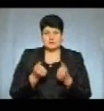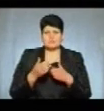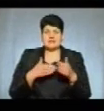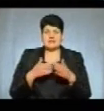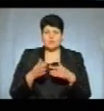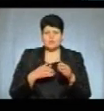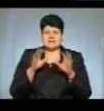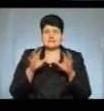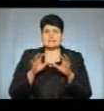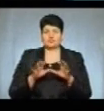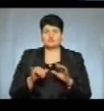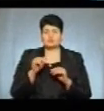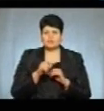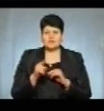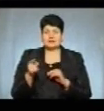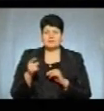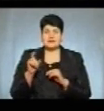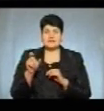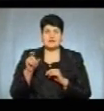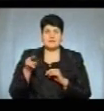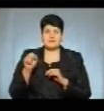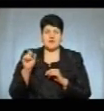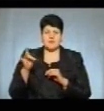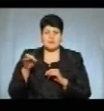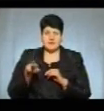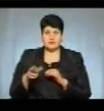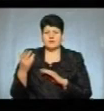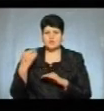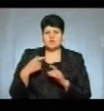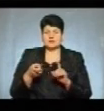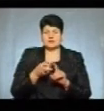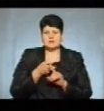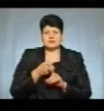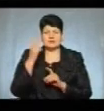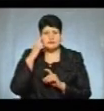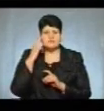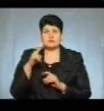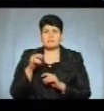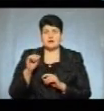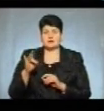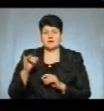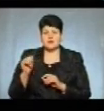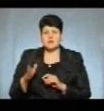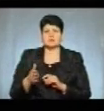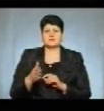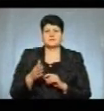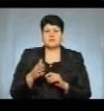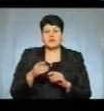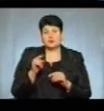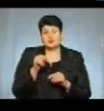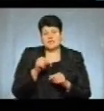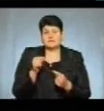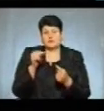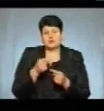руки статут, і тоді Тернопільська єпархія, яка раніше належала до Київського патріархату, стоїть Тернопільською єпархією Церкви України, і відповідно